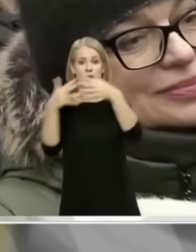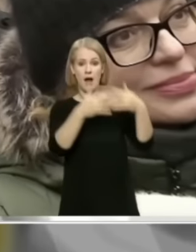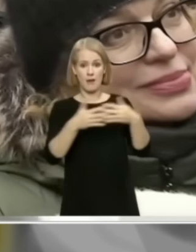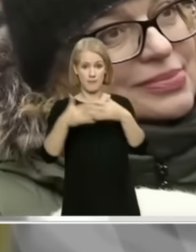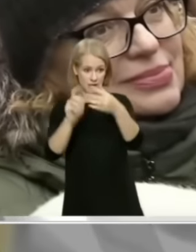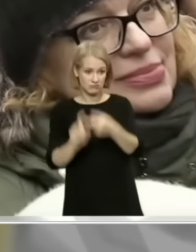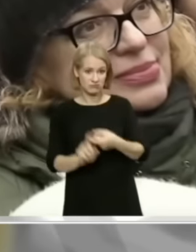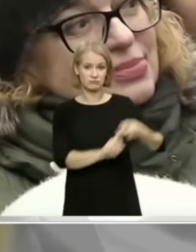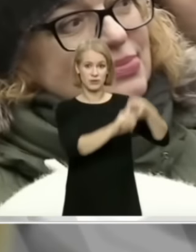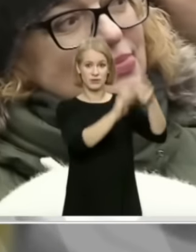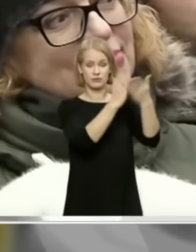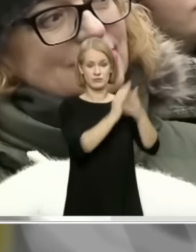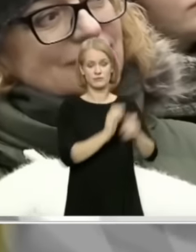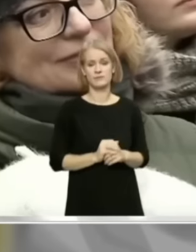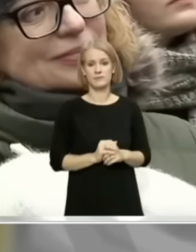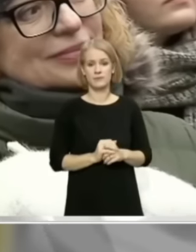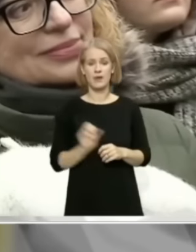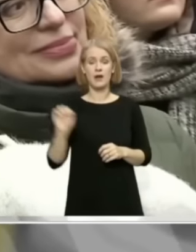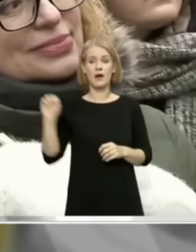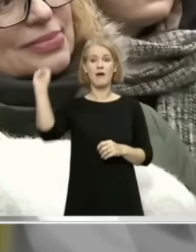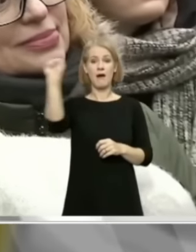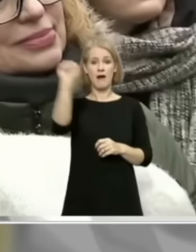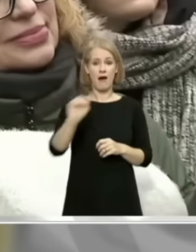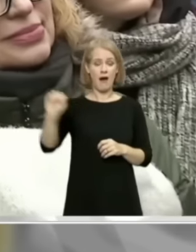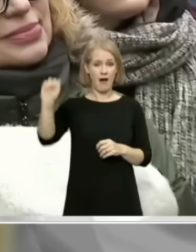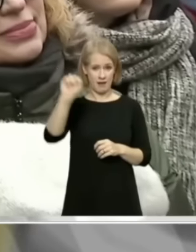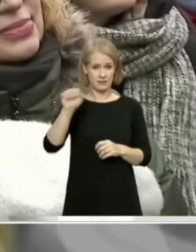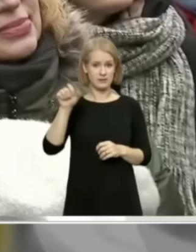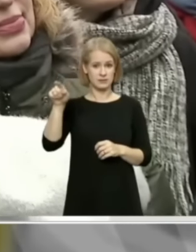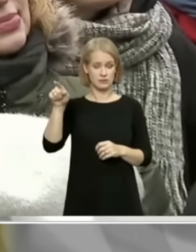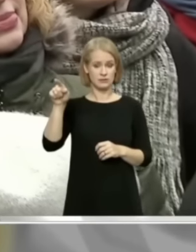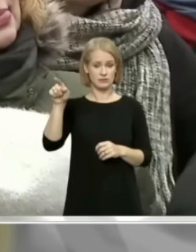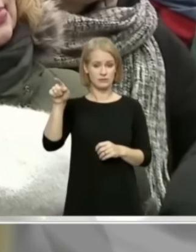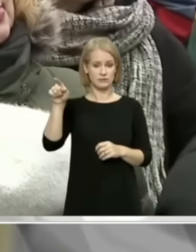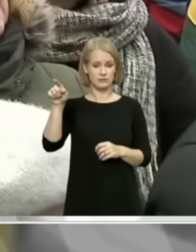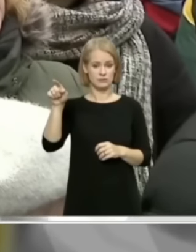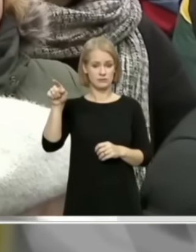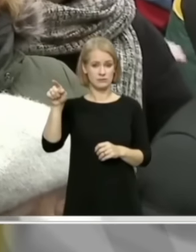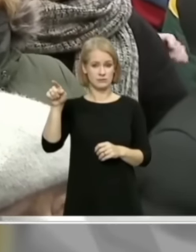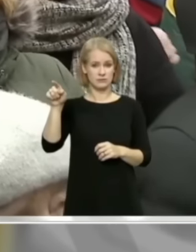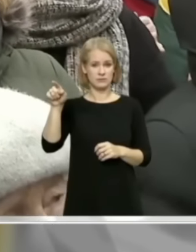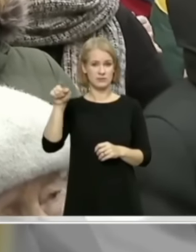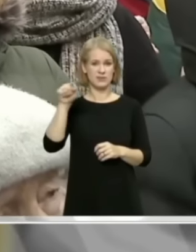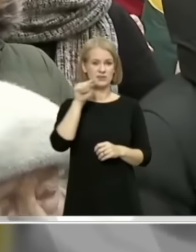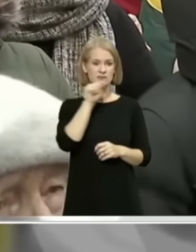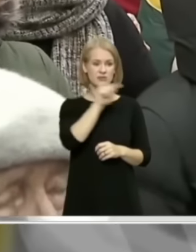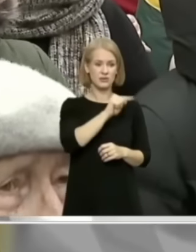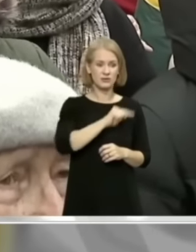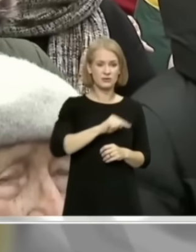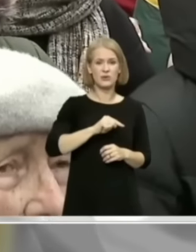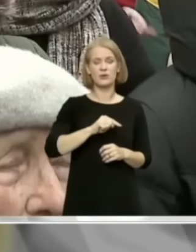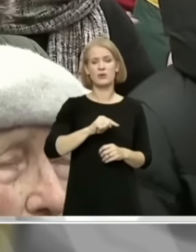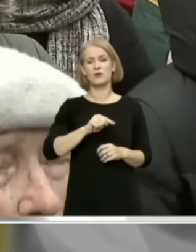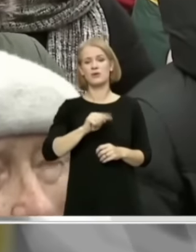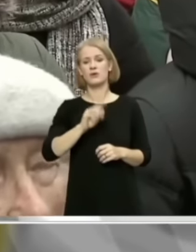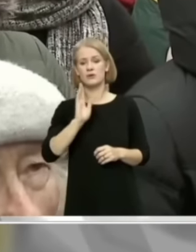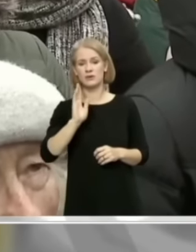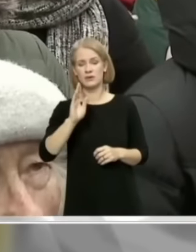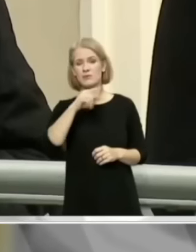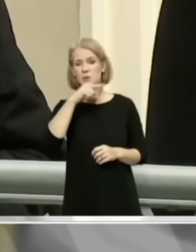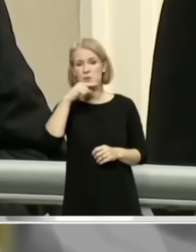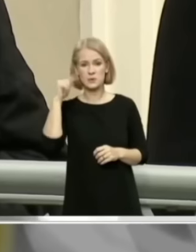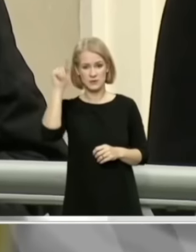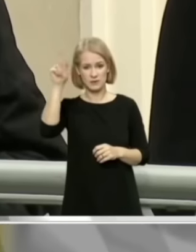o Azija anksčiau ir vėliau pasiims to viso bordelio iniciatorė Rusija,